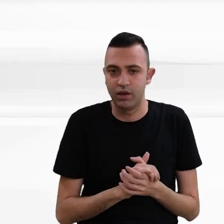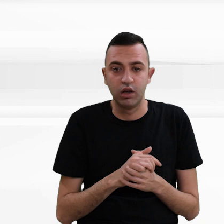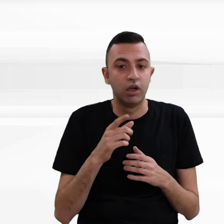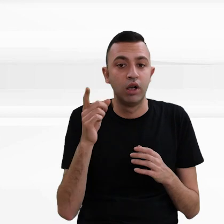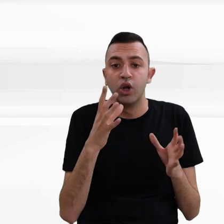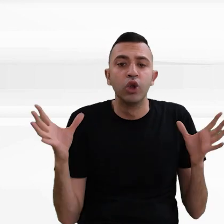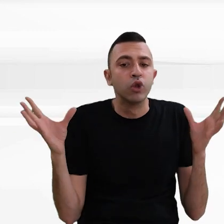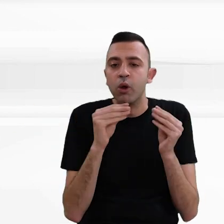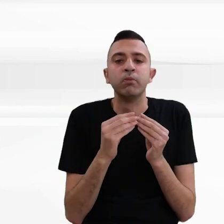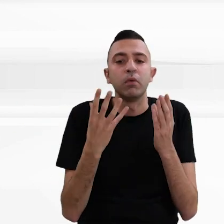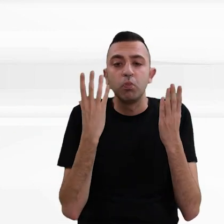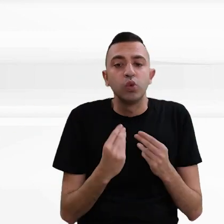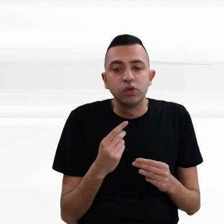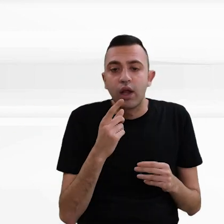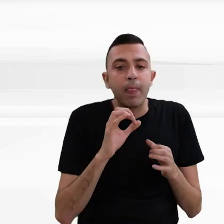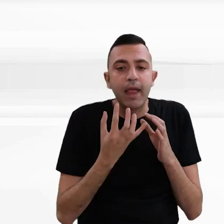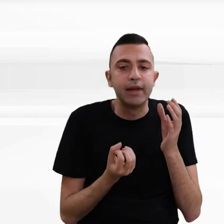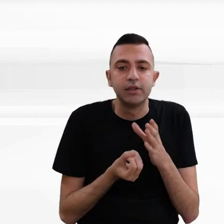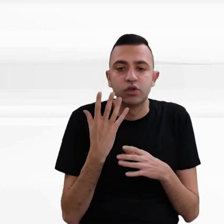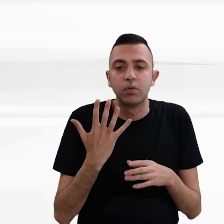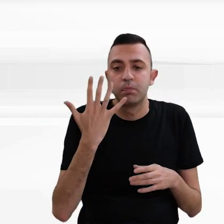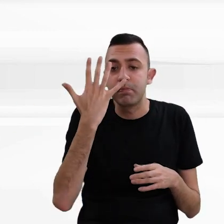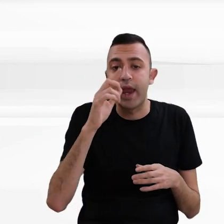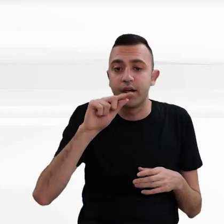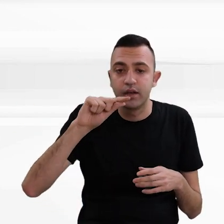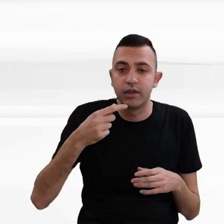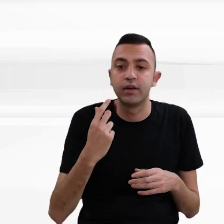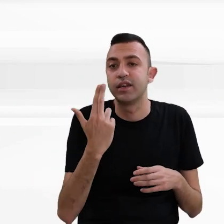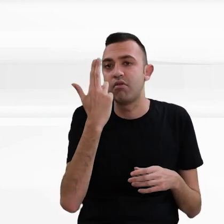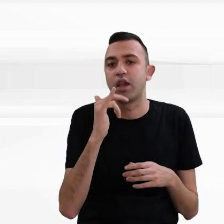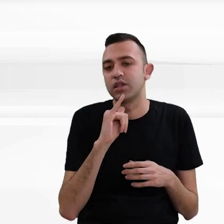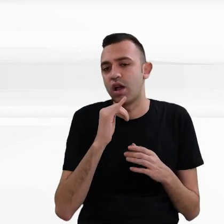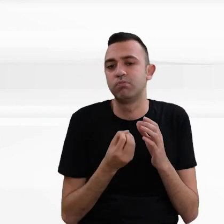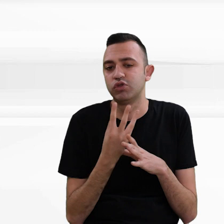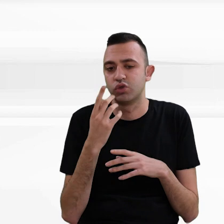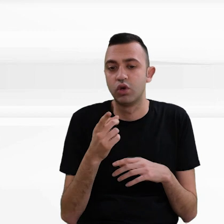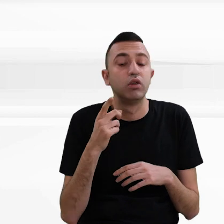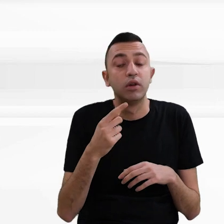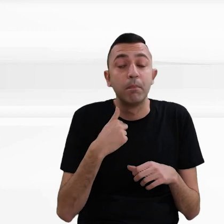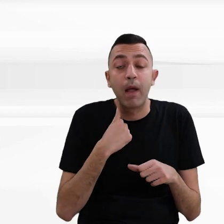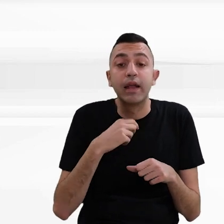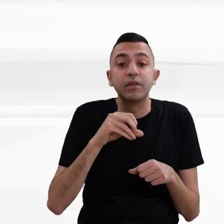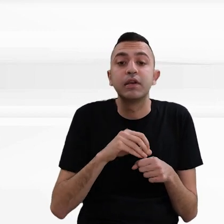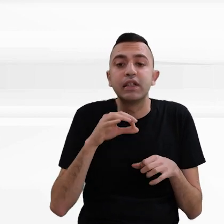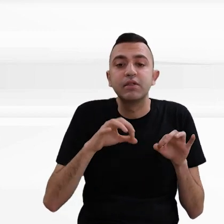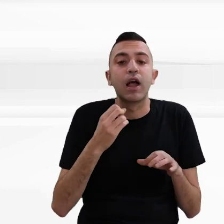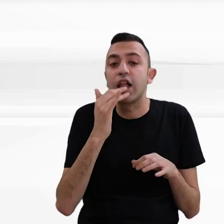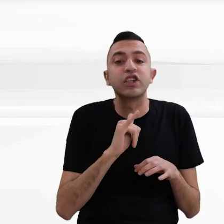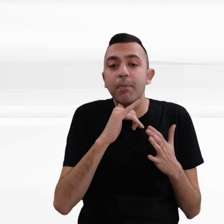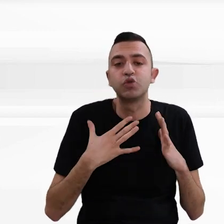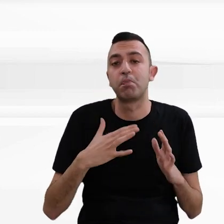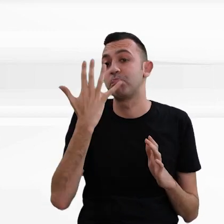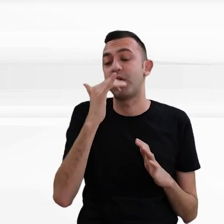değil mi Bunların Ben hepsini toplarsam ne çıkar 5 tam 10da 7 gram çıkar ama ben kaç gram su tüketmesi